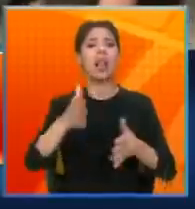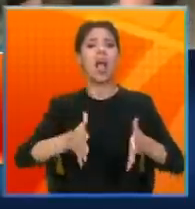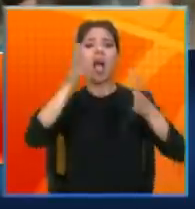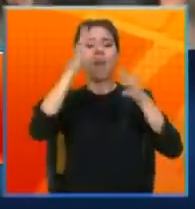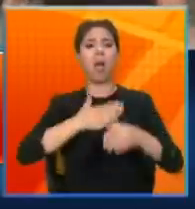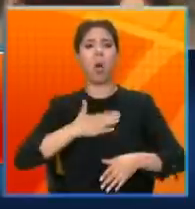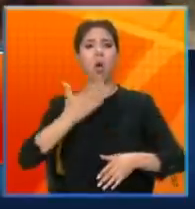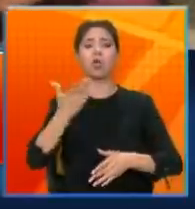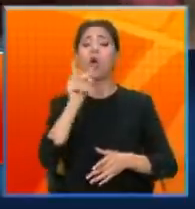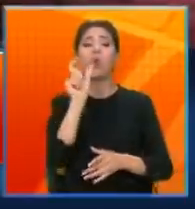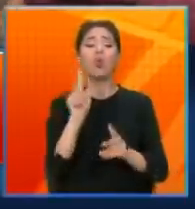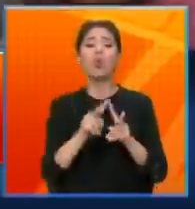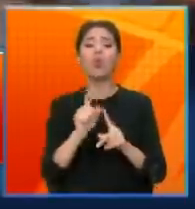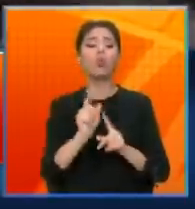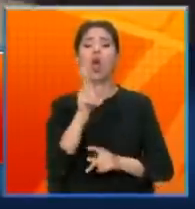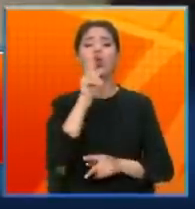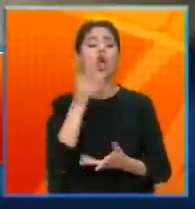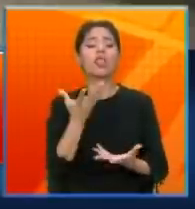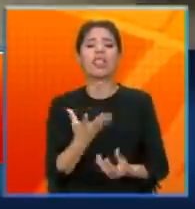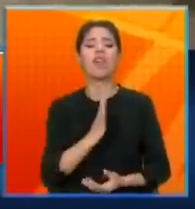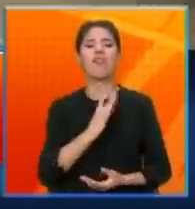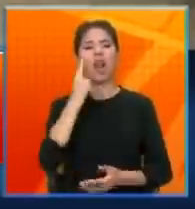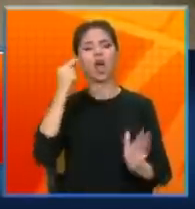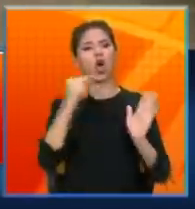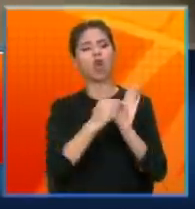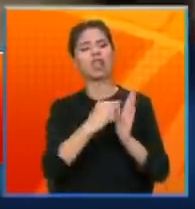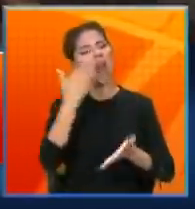önünde. Umut, nedir son durum? Hem anlat hem de göster lütfen.